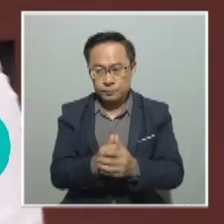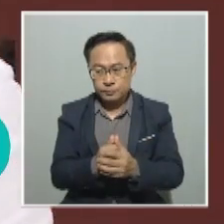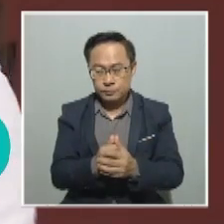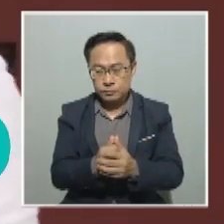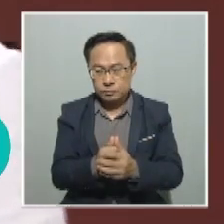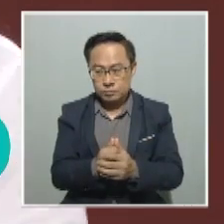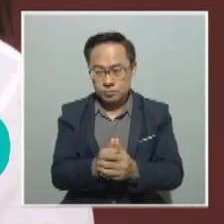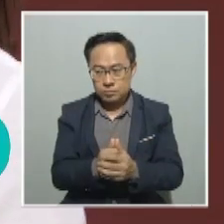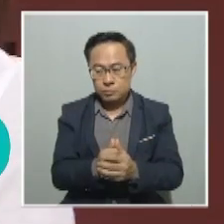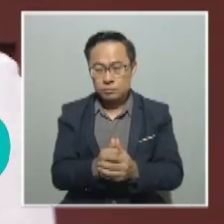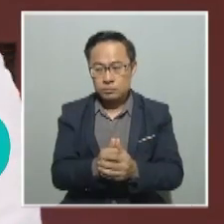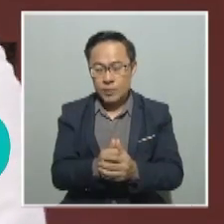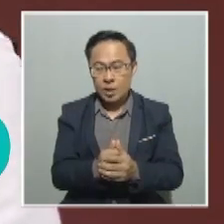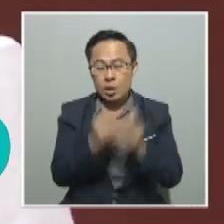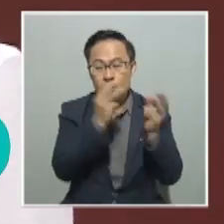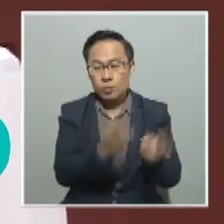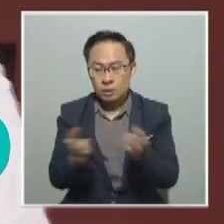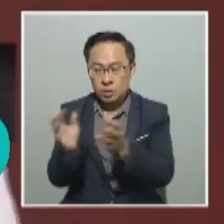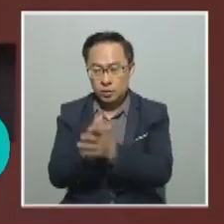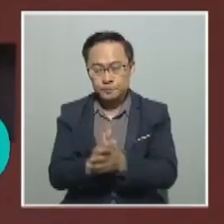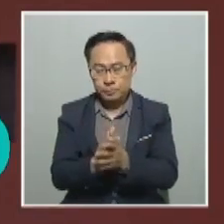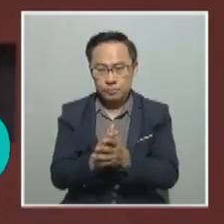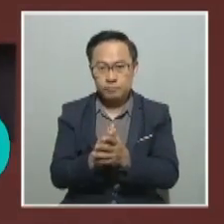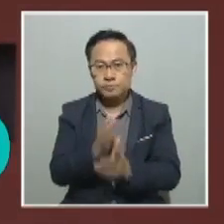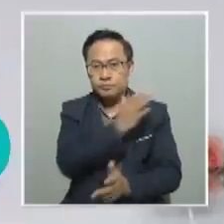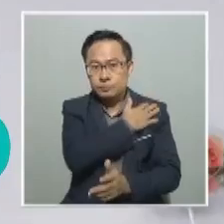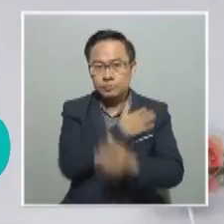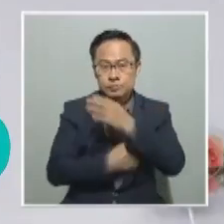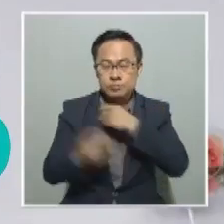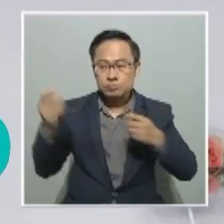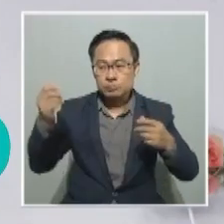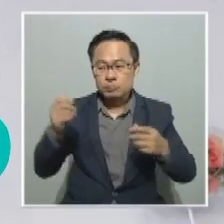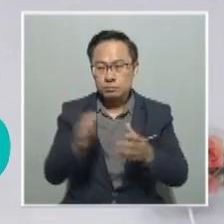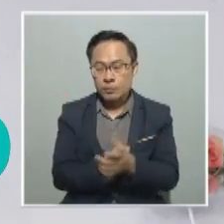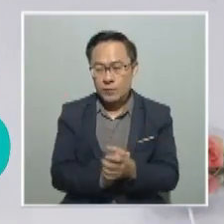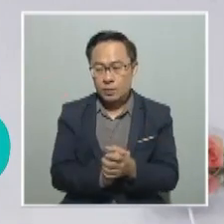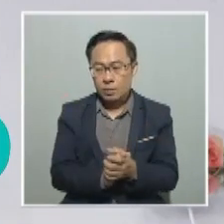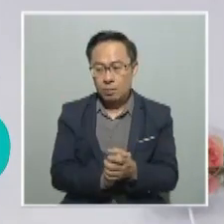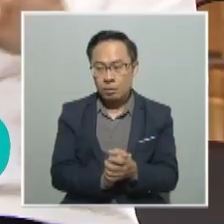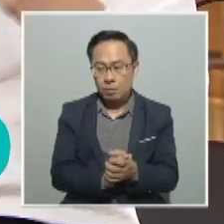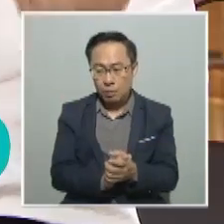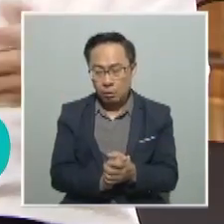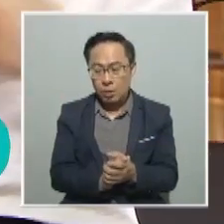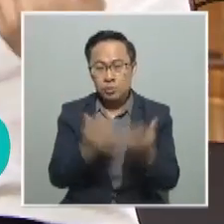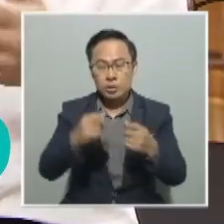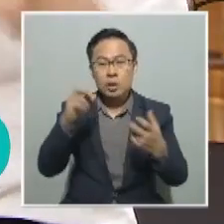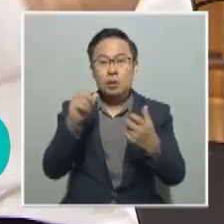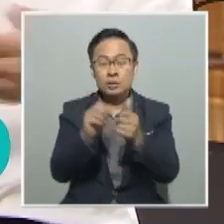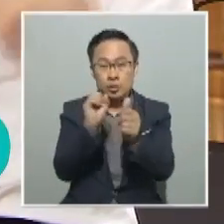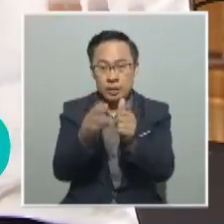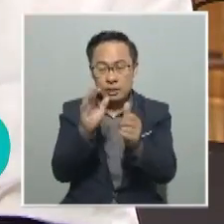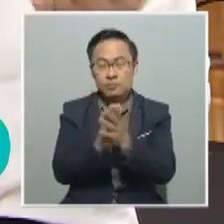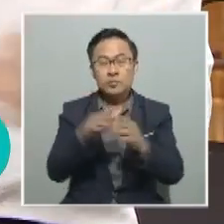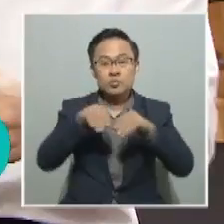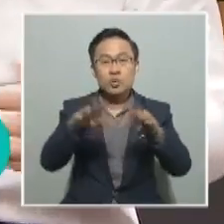อยู่ไอ้นี่ออกอยู่เฉยๆก็ออกกำลังกาย ที่บอกว่าให้หมุนไหล่ ครับ ผมพบว ่ า 10ทีปฏิบัติข้างหลัง10ที ที่เขาแนะนำตอนนี้